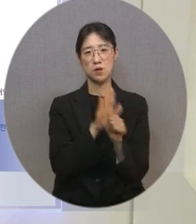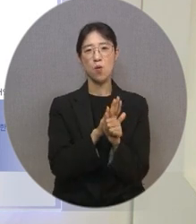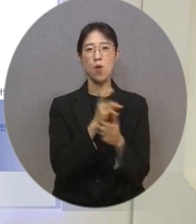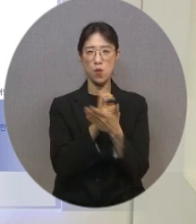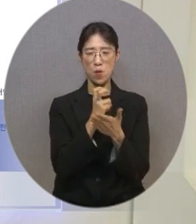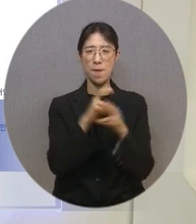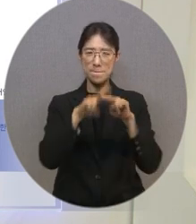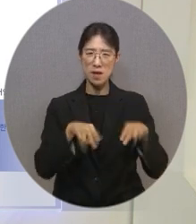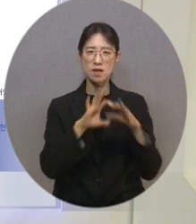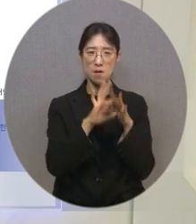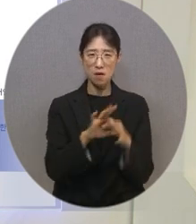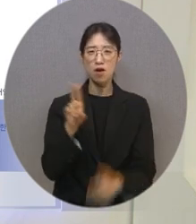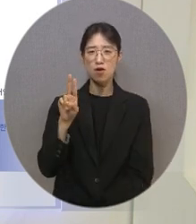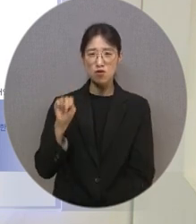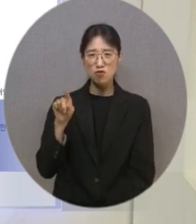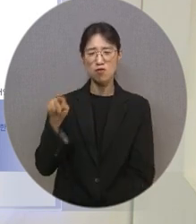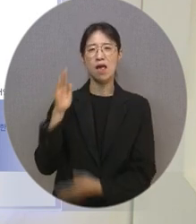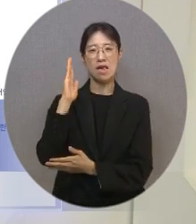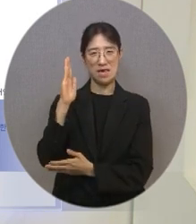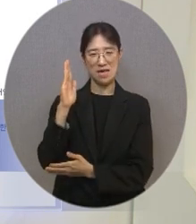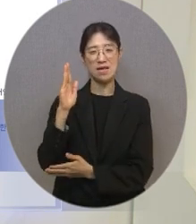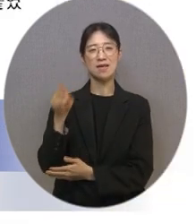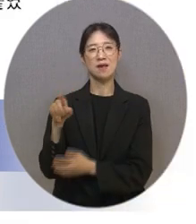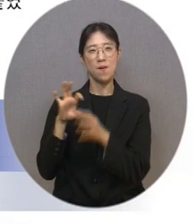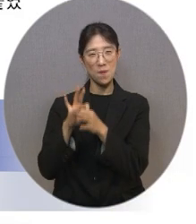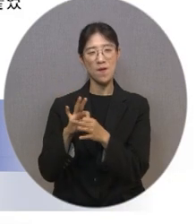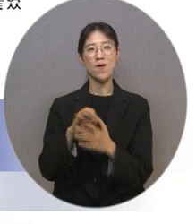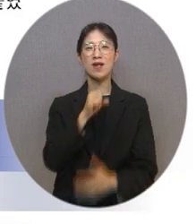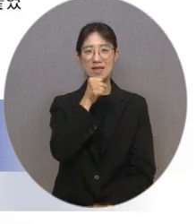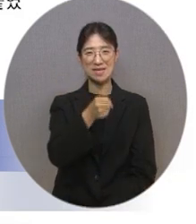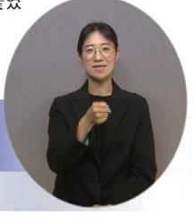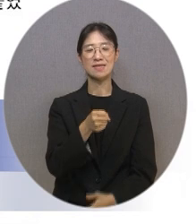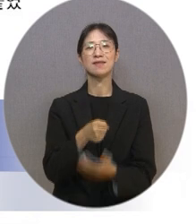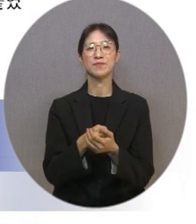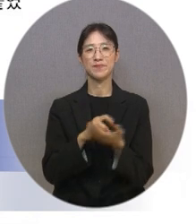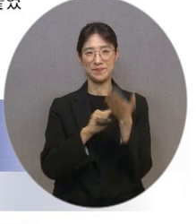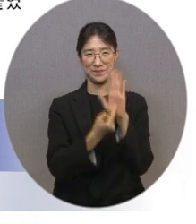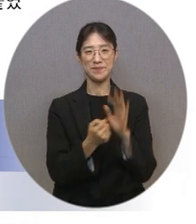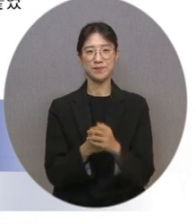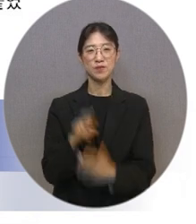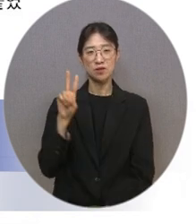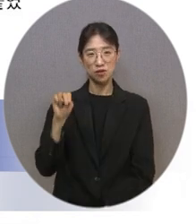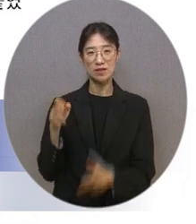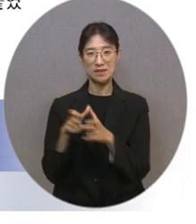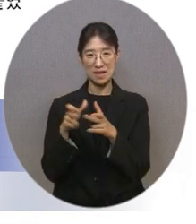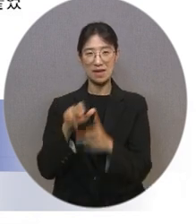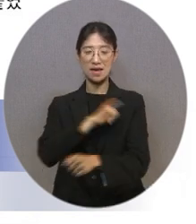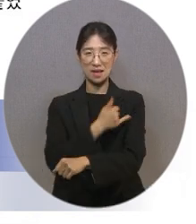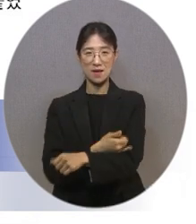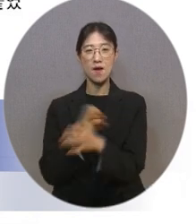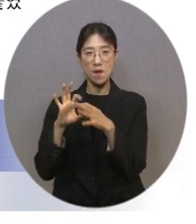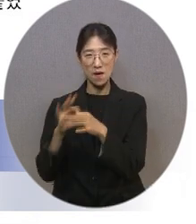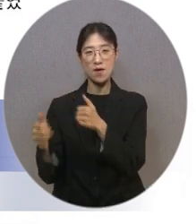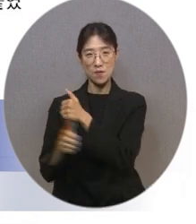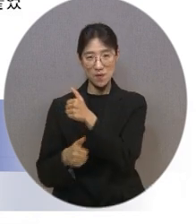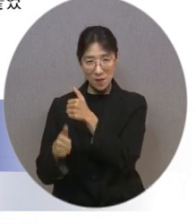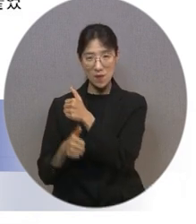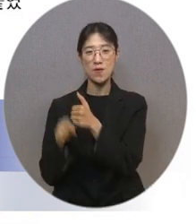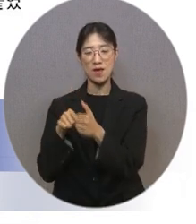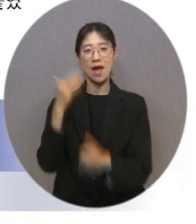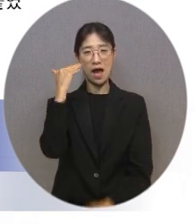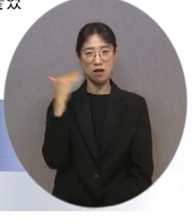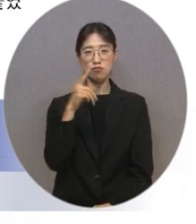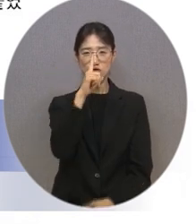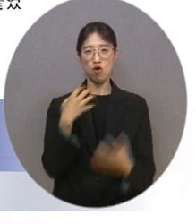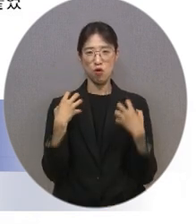성명의이 환영 기자 회견을 열었습니다 UN 장애인 권리 위원회가 한국 정부를 상대로 성명을 발표한 것은